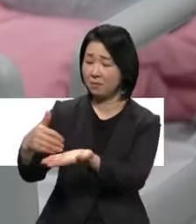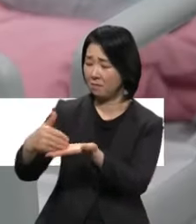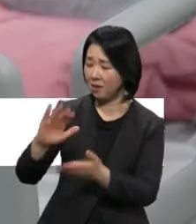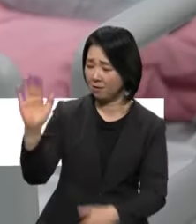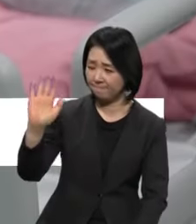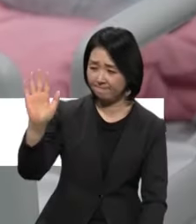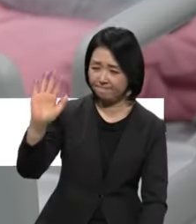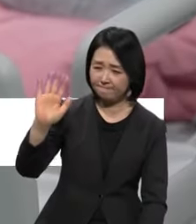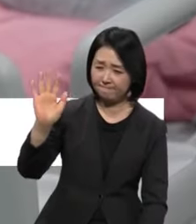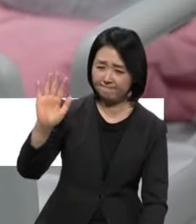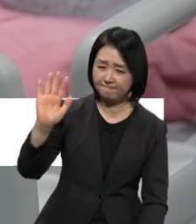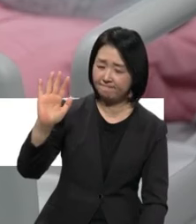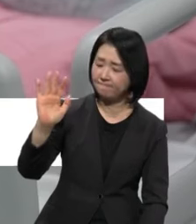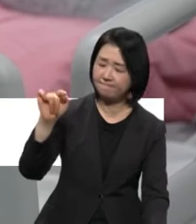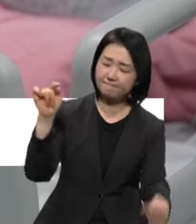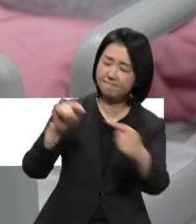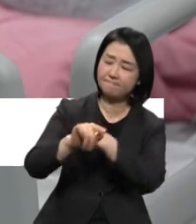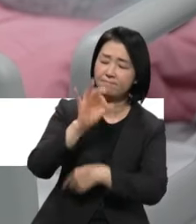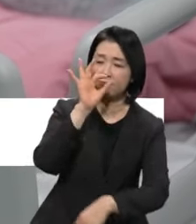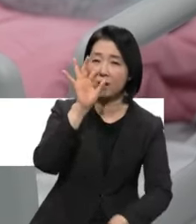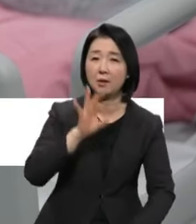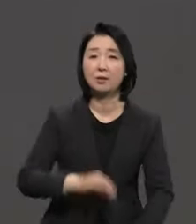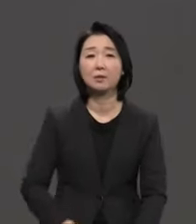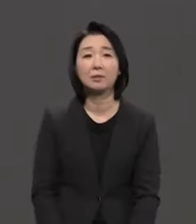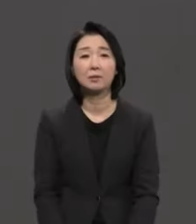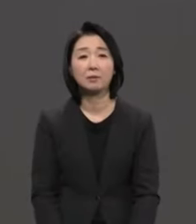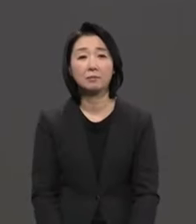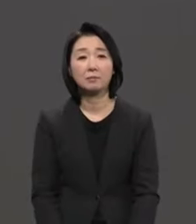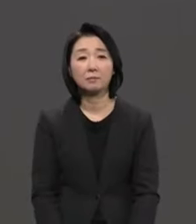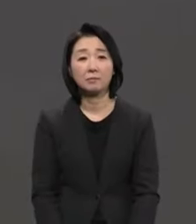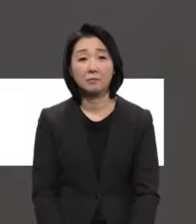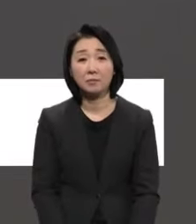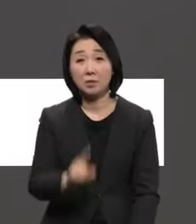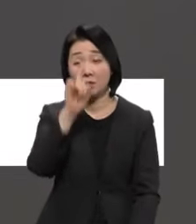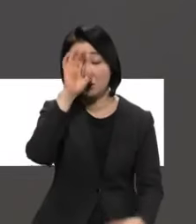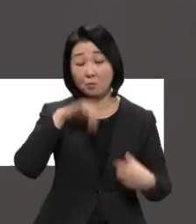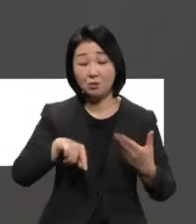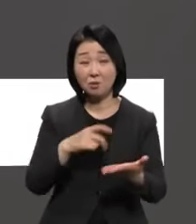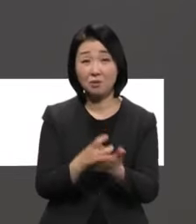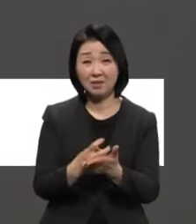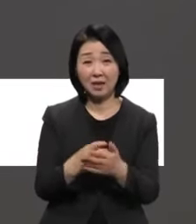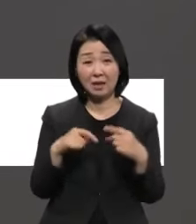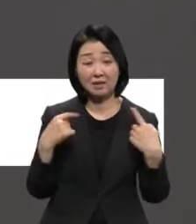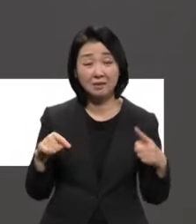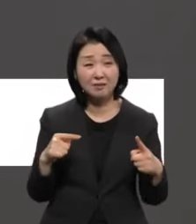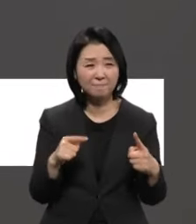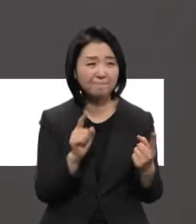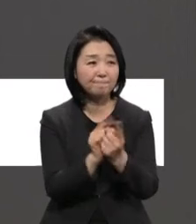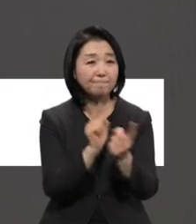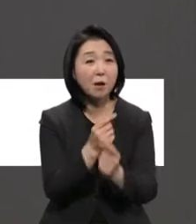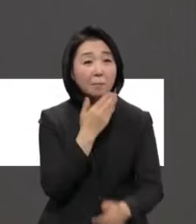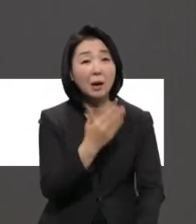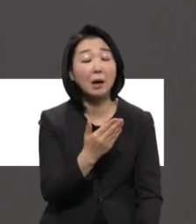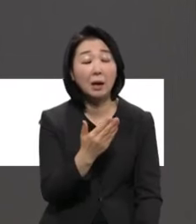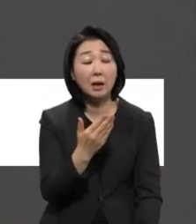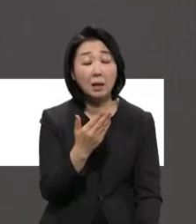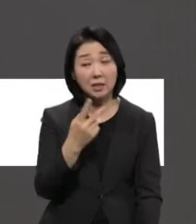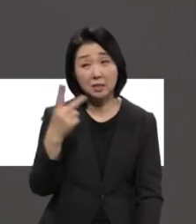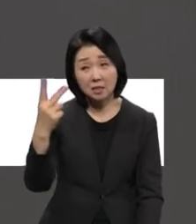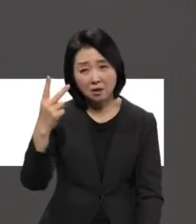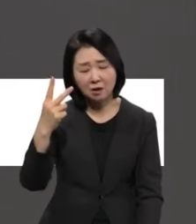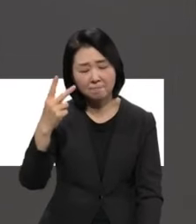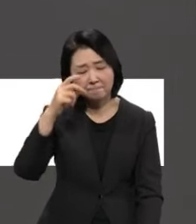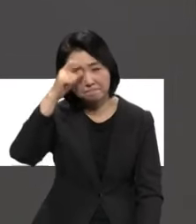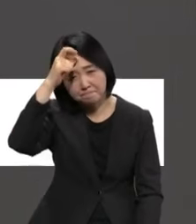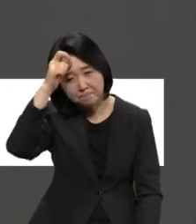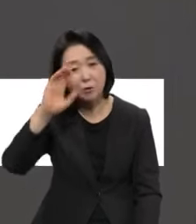요구만으로는 합의점을 찾기 쉽지 않다는 겁니다. 정부 정책은 늘 열려 있고 의대 증원 역시 논의할 수 있다는